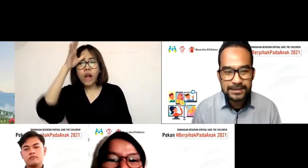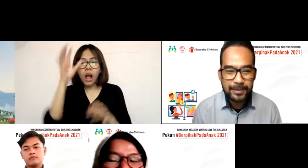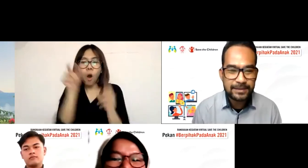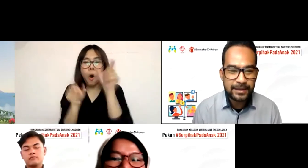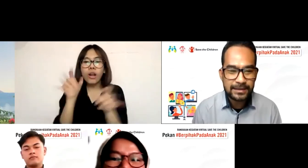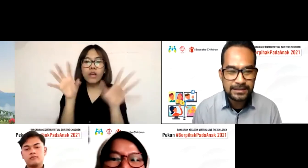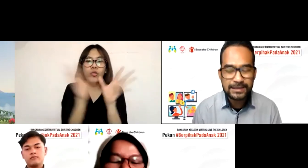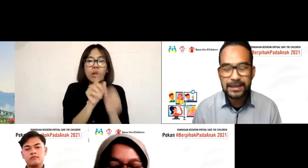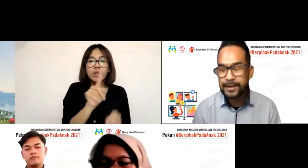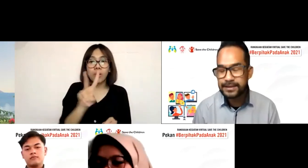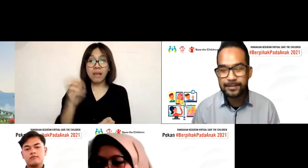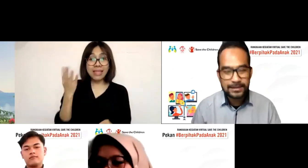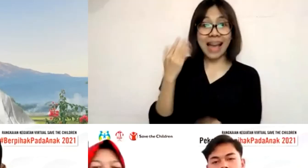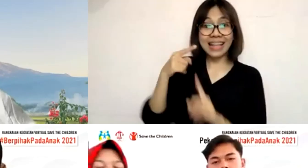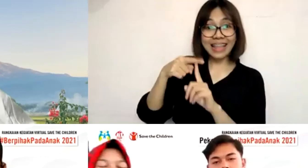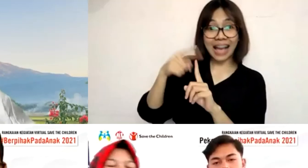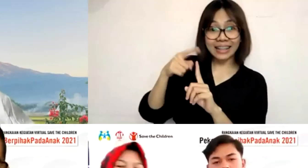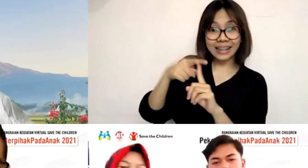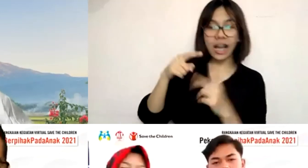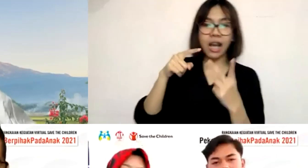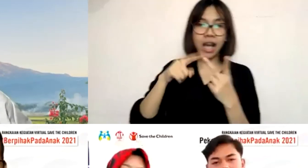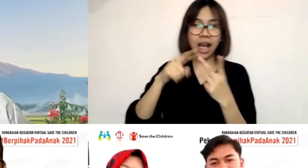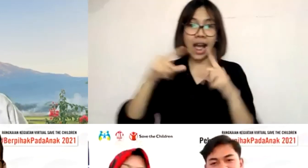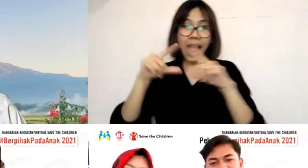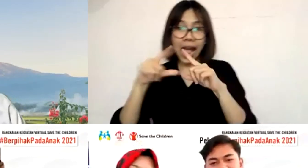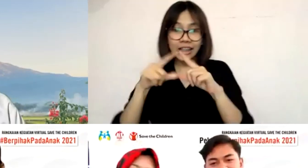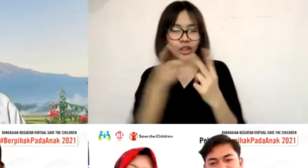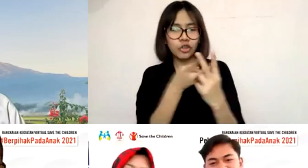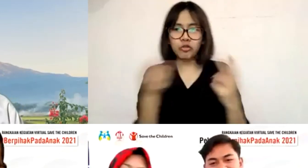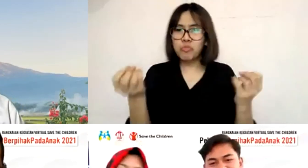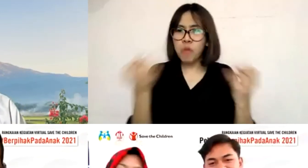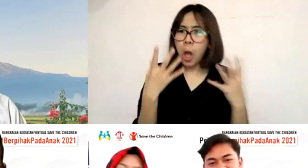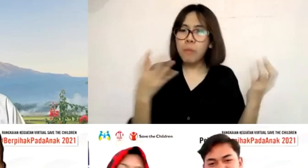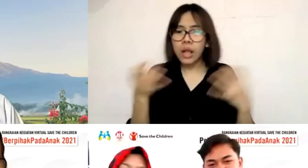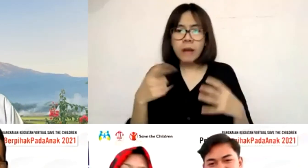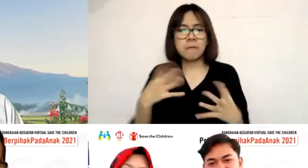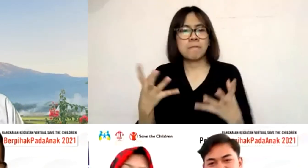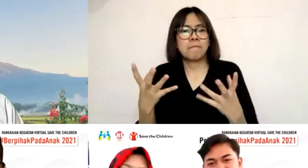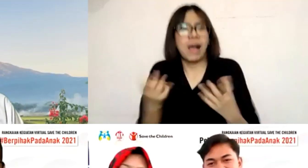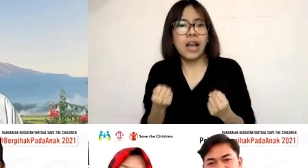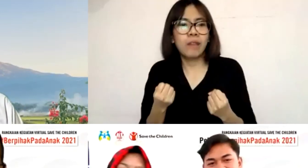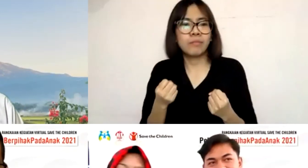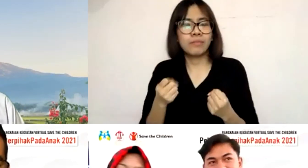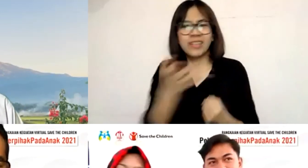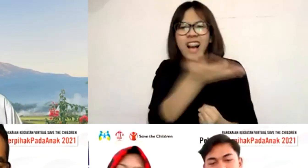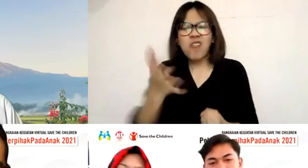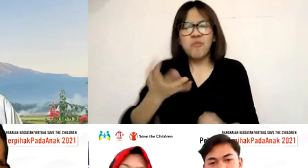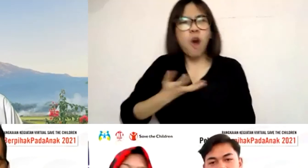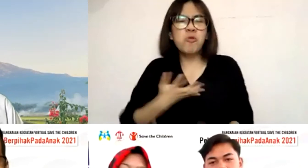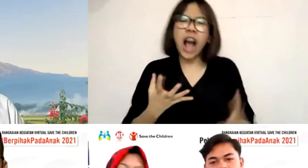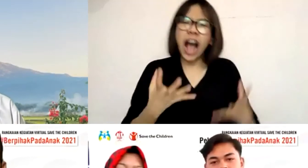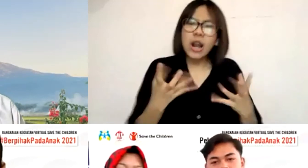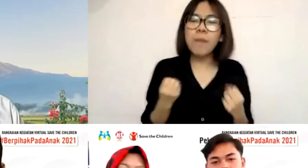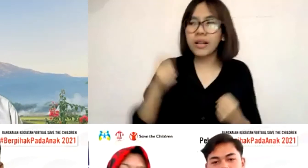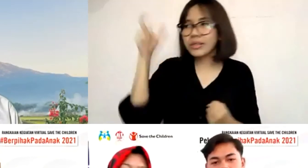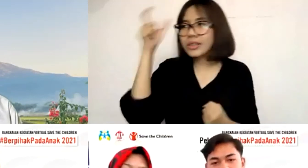disampaikan Aji, apa yang disampaikan Tasya, dan apa yang disampaikan seluruh anak-anak disabilitas di luar sana dapat terwujud, dapat tercapai sesuai dengan